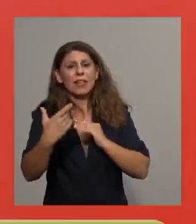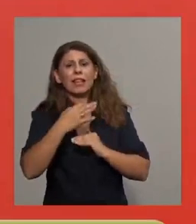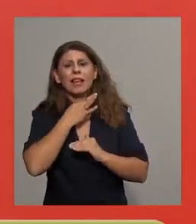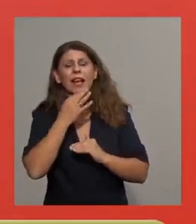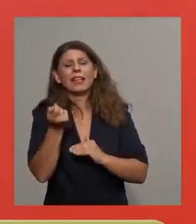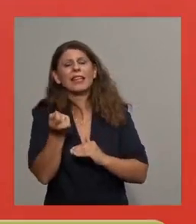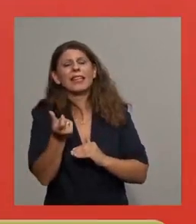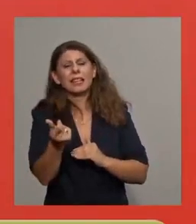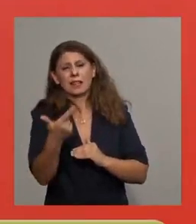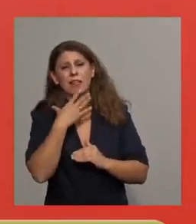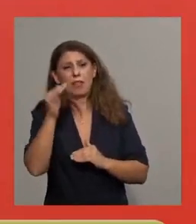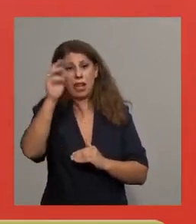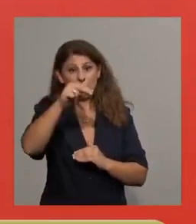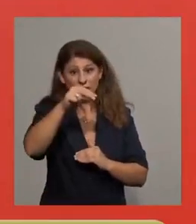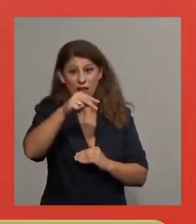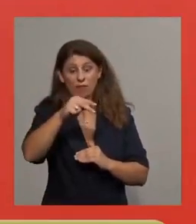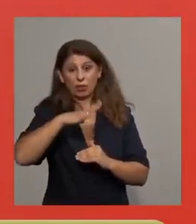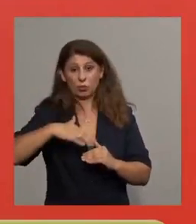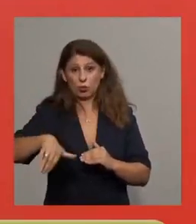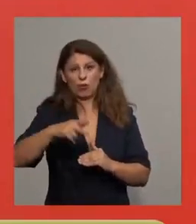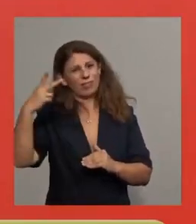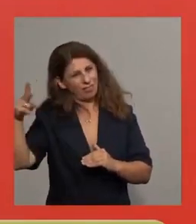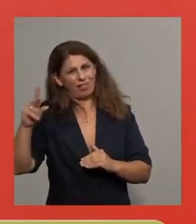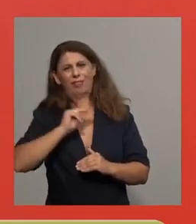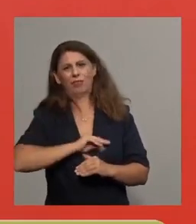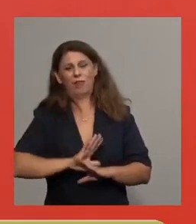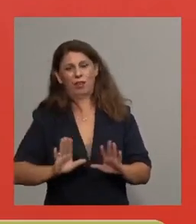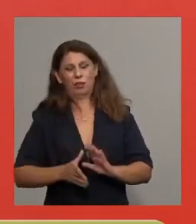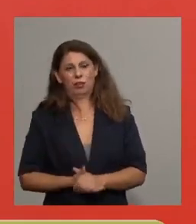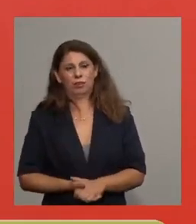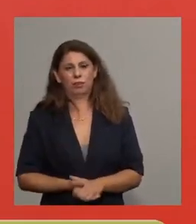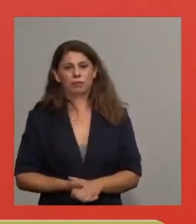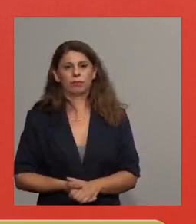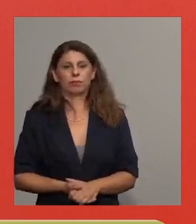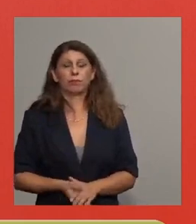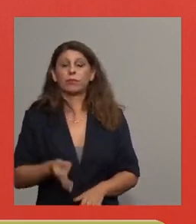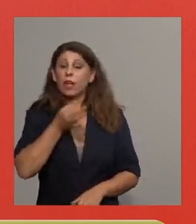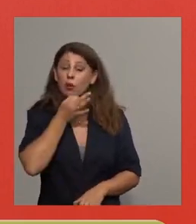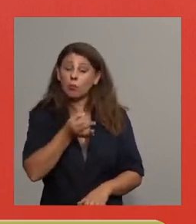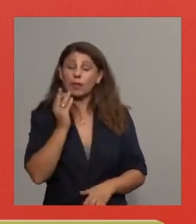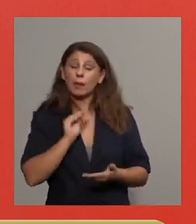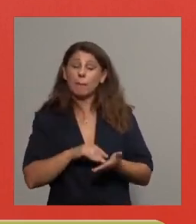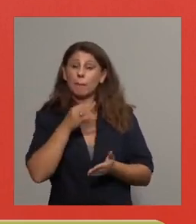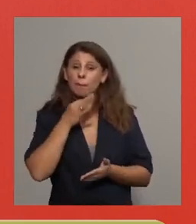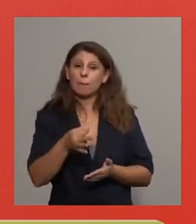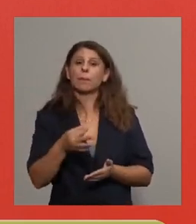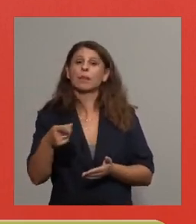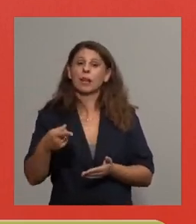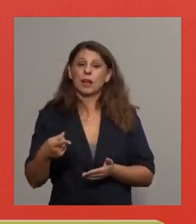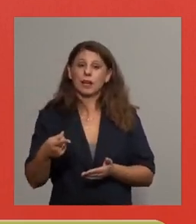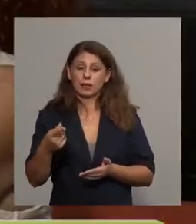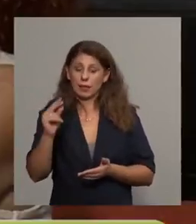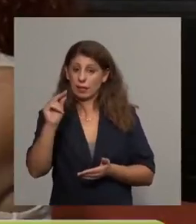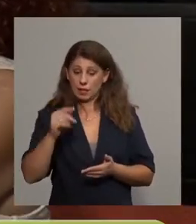δηλαδή οι εκμεταλλευτές του λαού για τα δικά τους συμφέροντα. Τα έχουν πει και τα επαναλαμβάνουν και από το βήμα